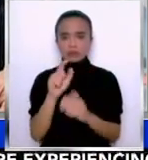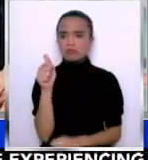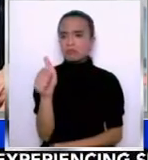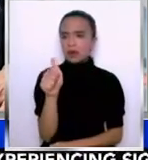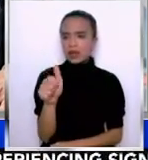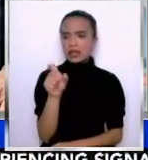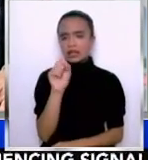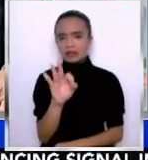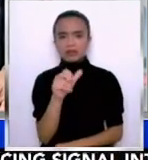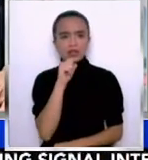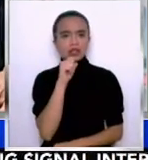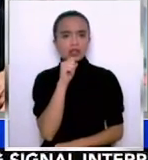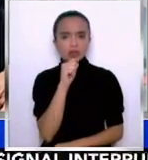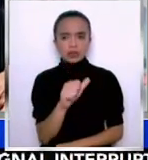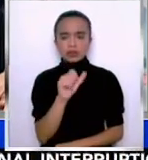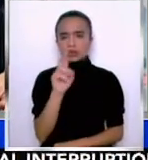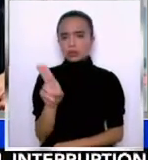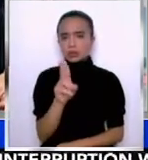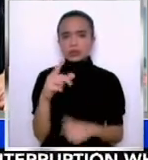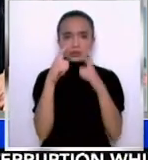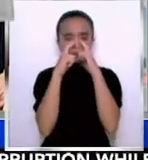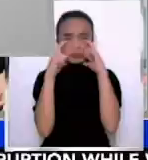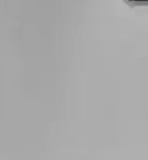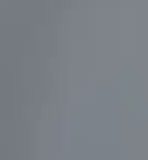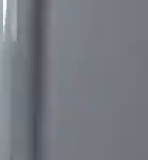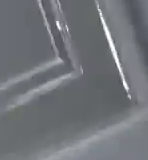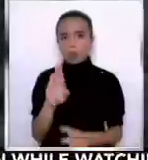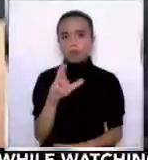mga bukas na lugar. Nakatutok si Chino Gaston.